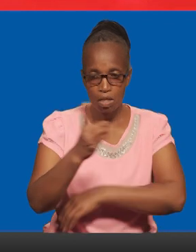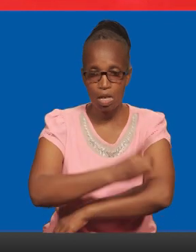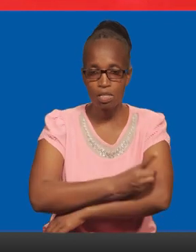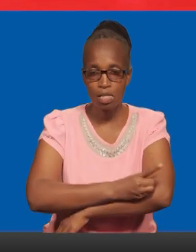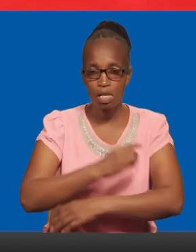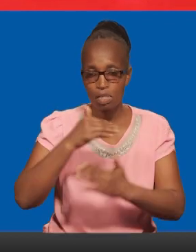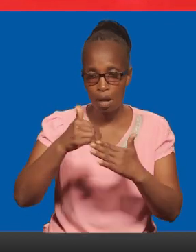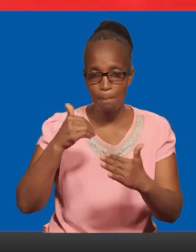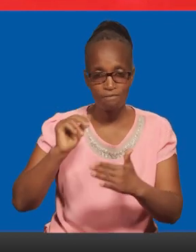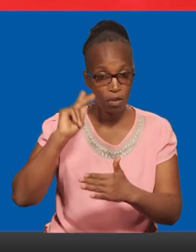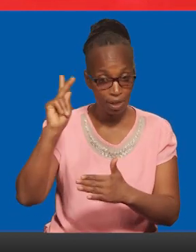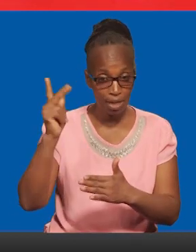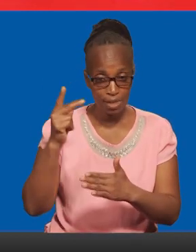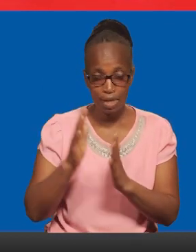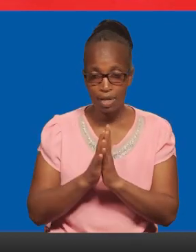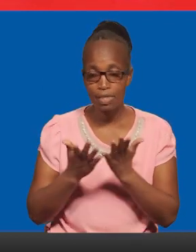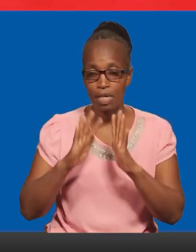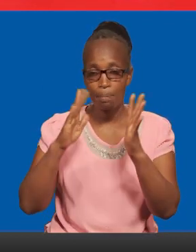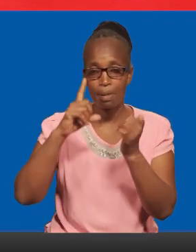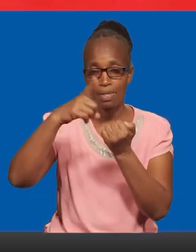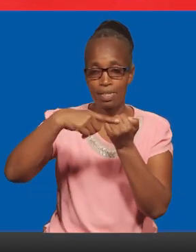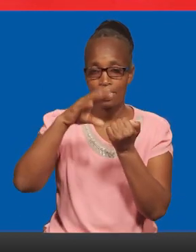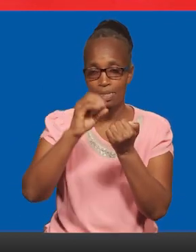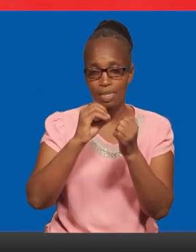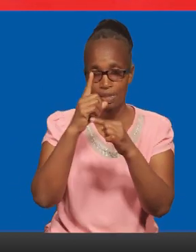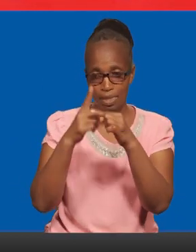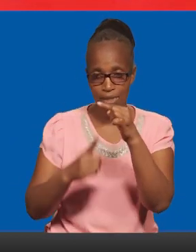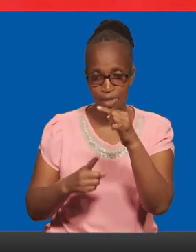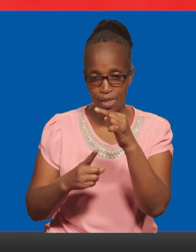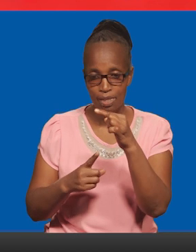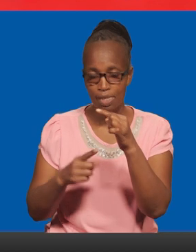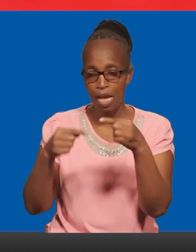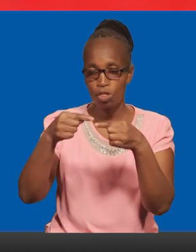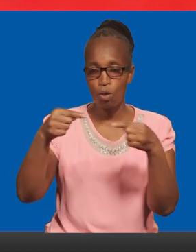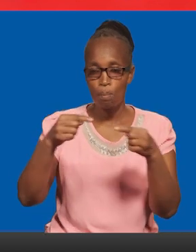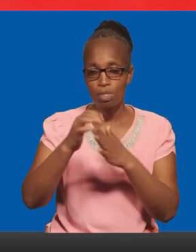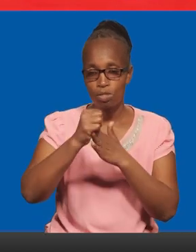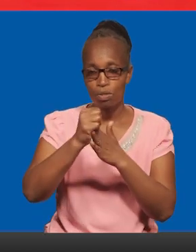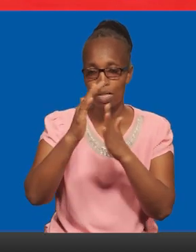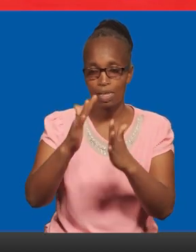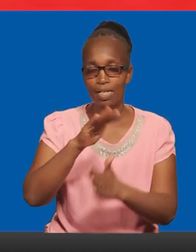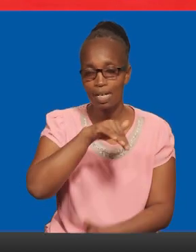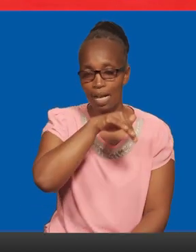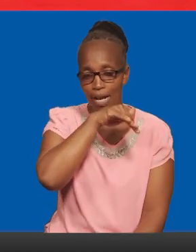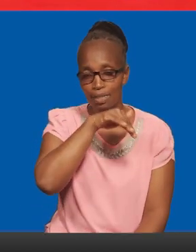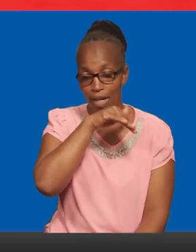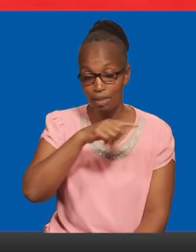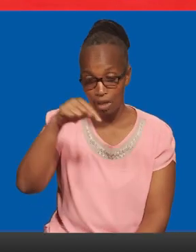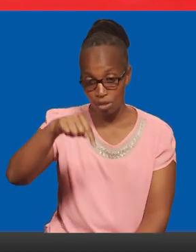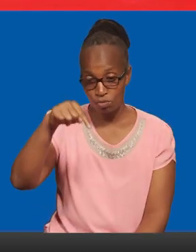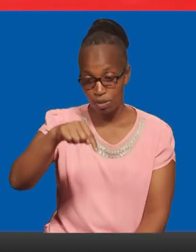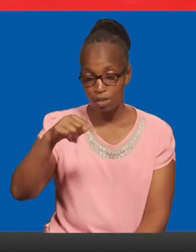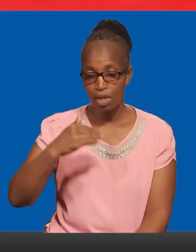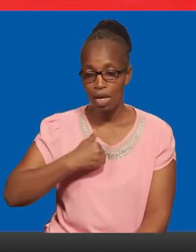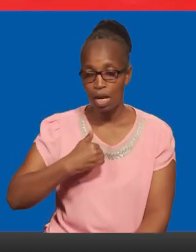credit thing. Without the... Siku chache kabla ya Kenya kuadhimisha miaka 60 ya kuwa jamhuri, kinara